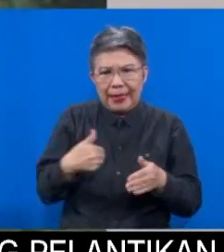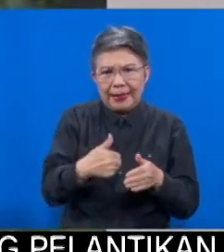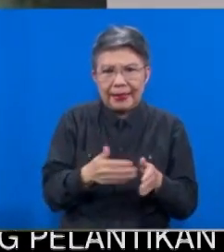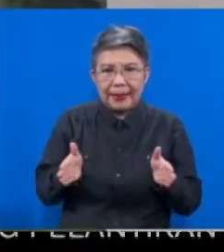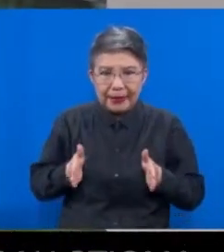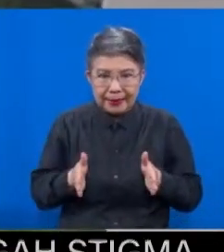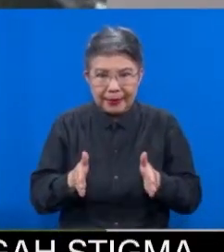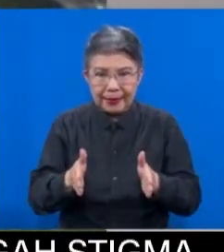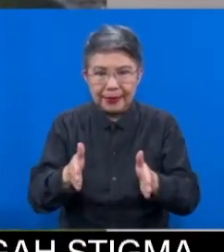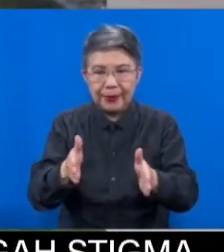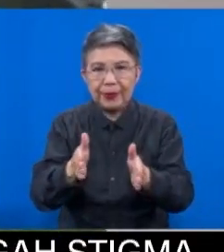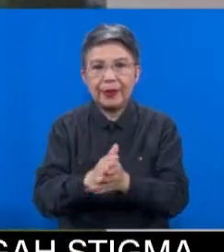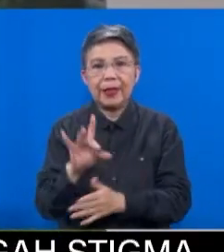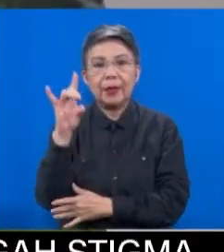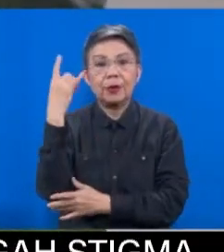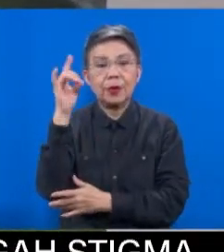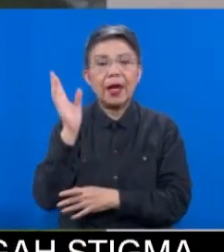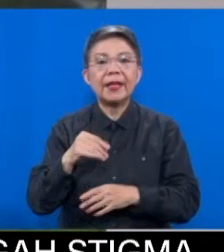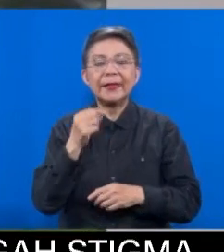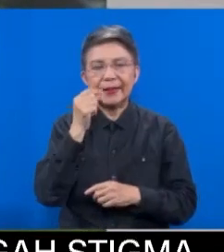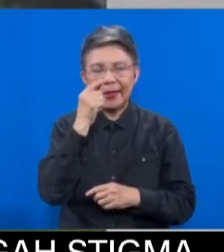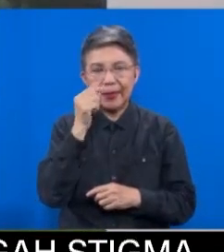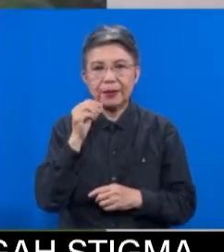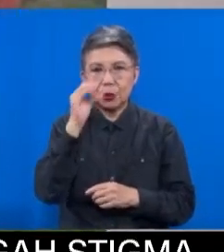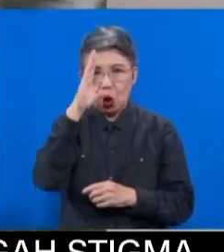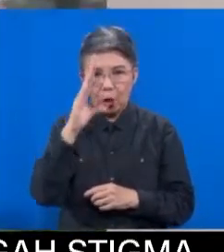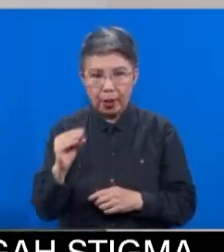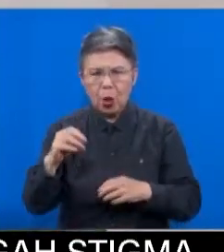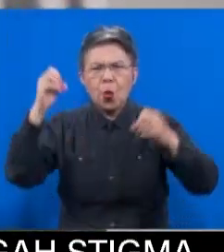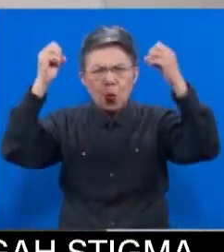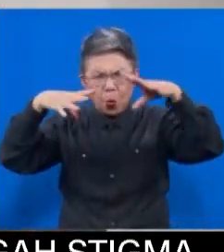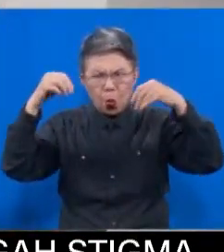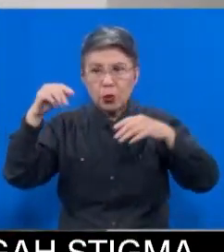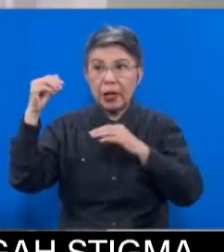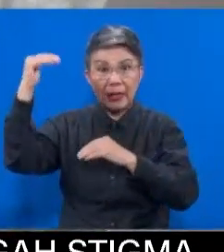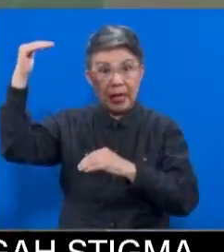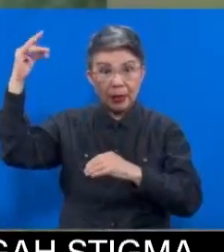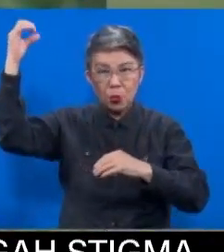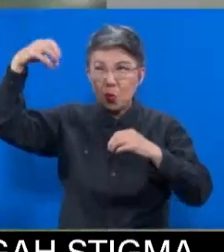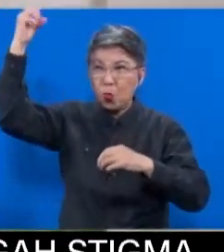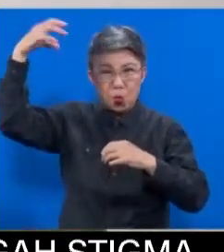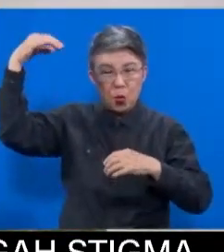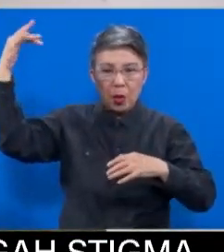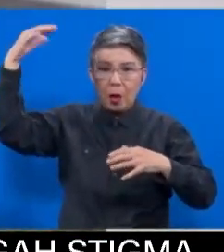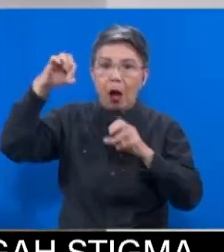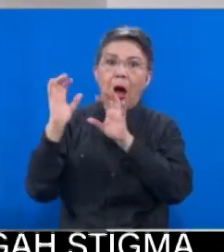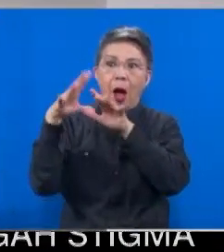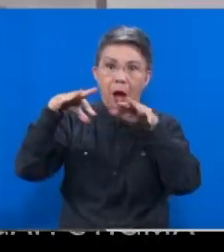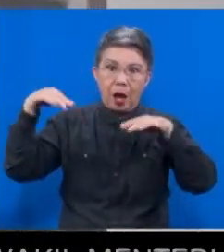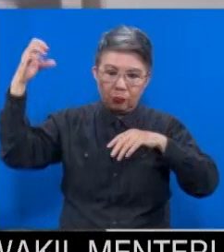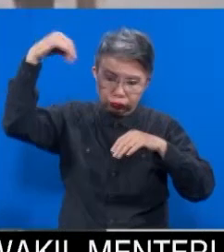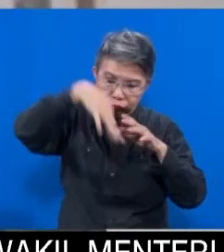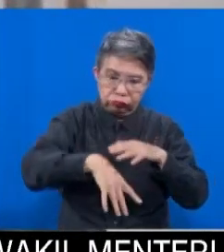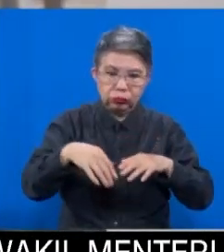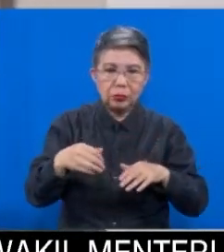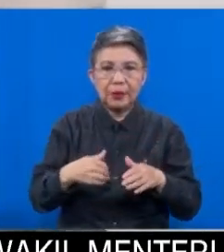Amukan air terjun Lembah Anai ini terjadi pada Senin sore lalu. Curah hujan yang tinggi diduga menjadi penyebab meluapnya air terjun yang berada di